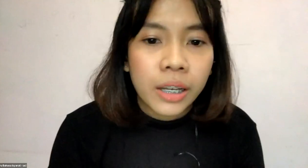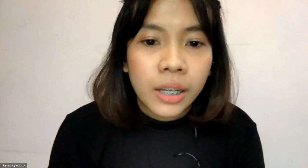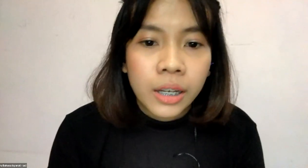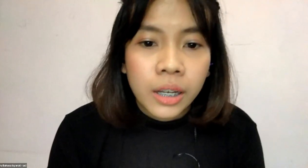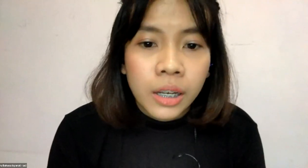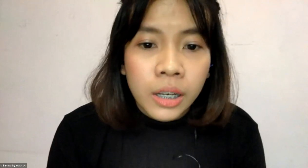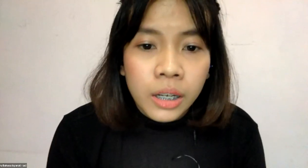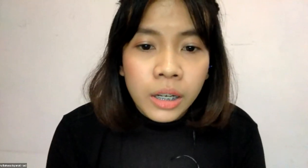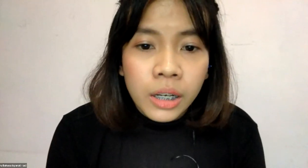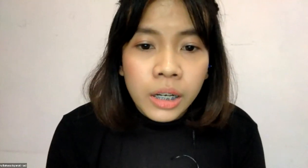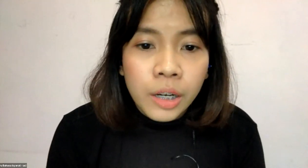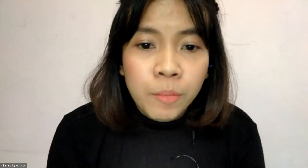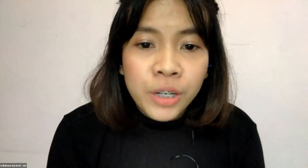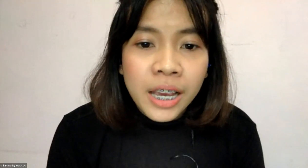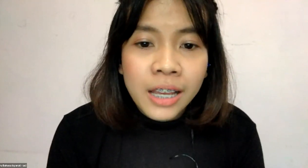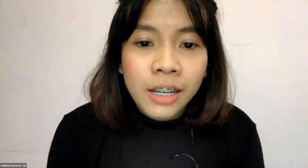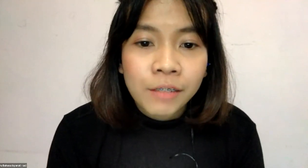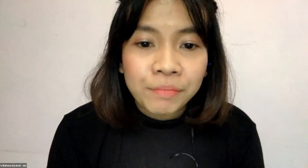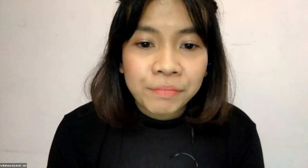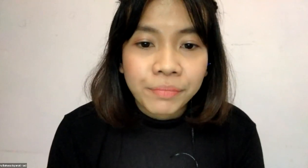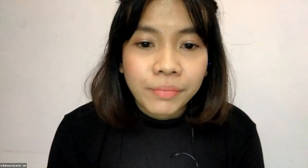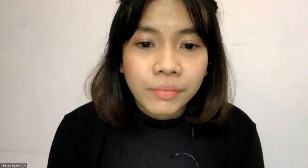selanjutnya kemudian